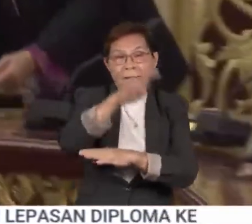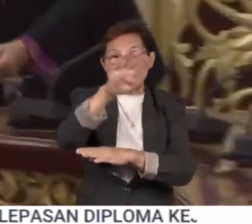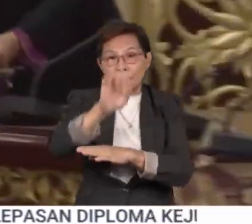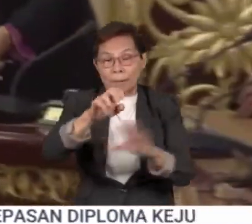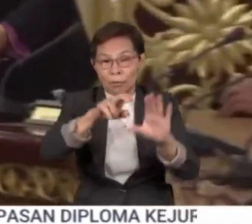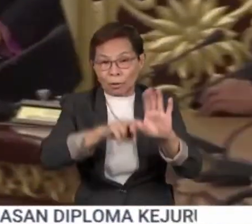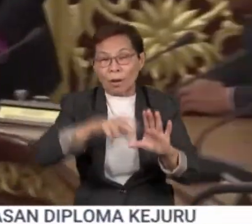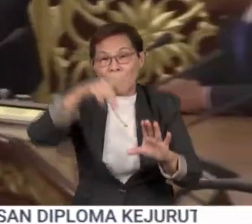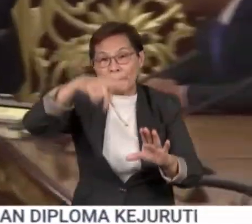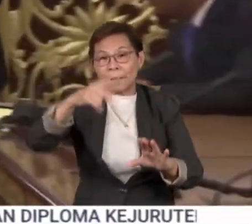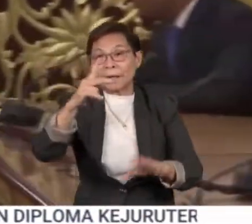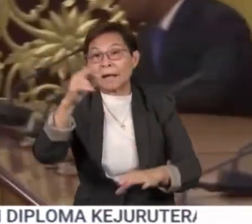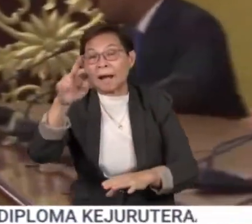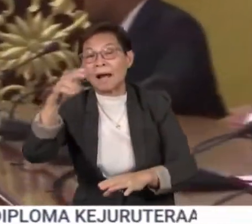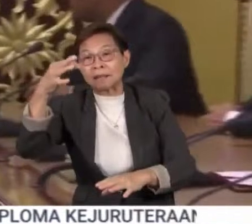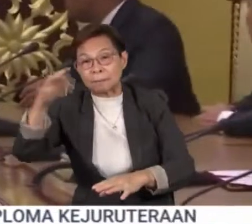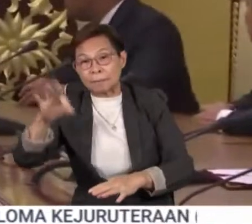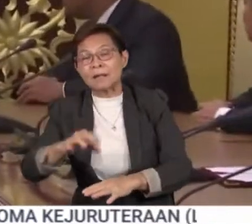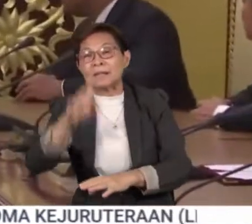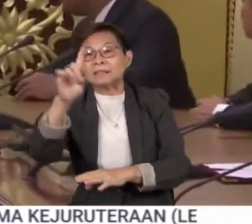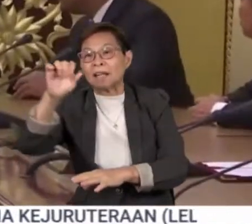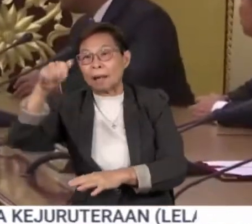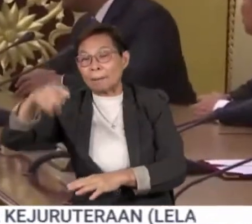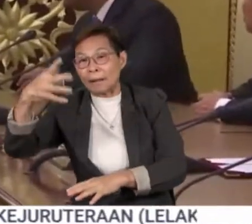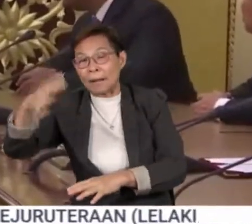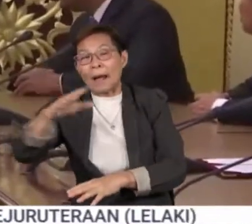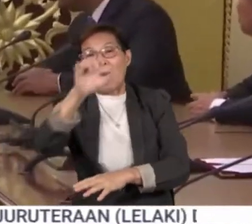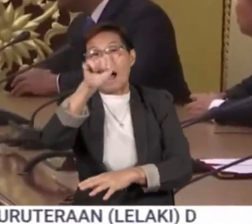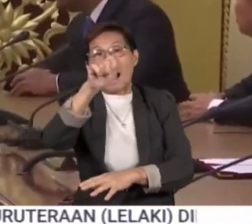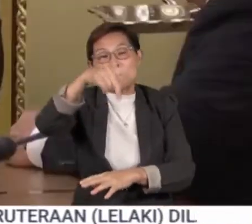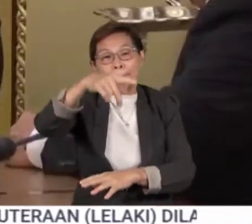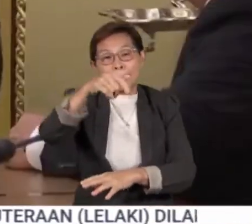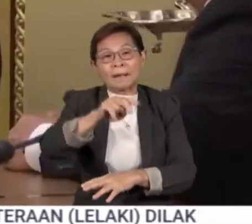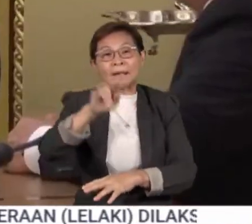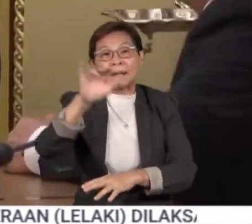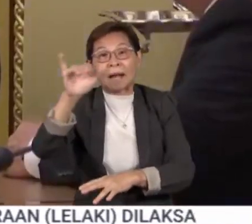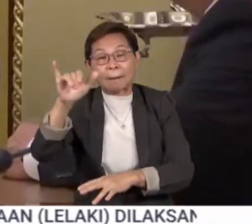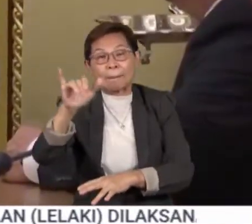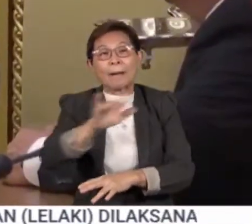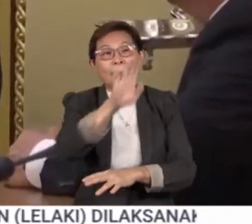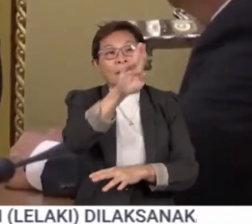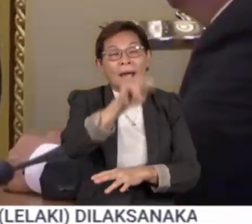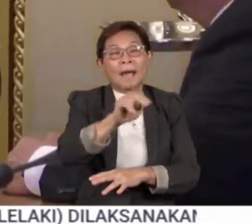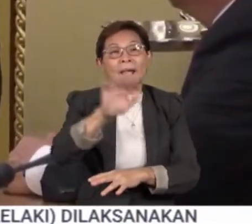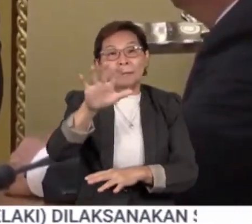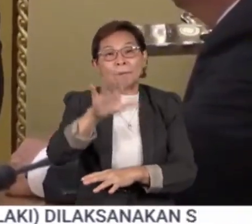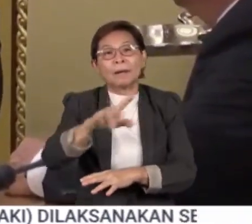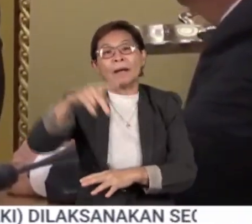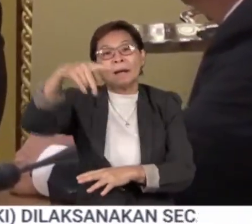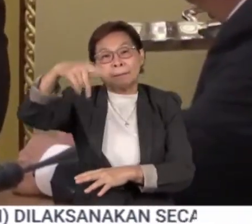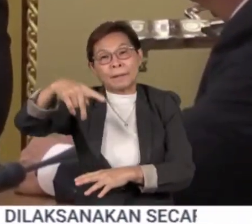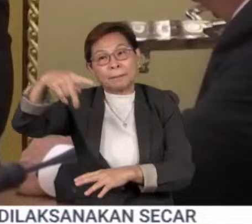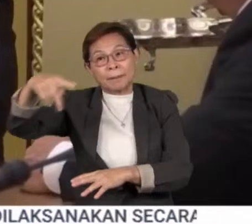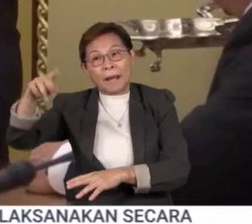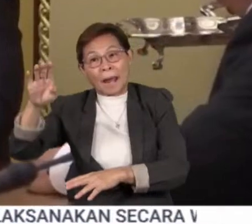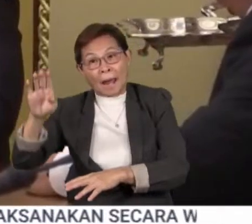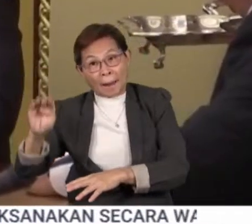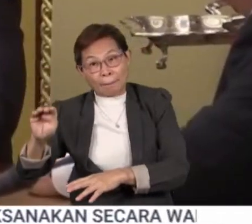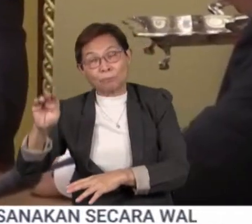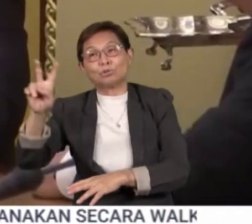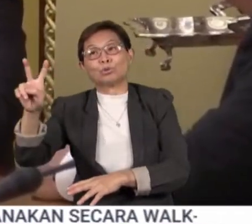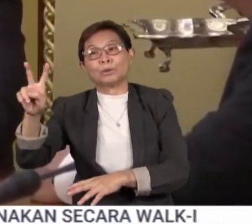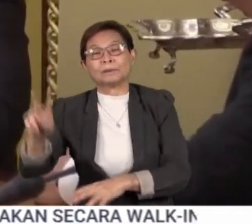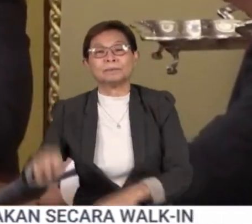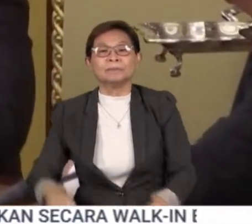kerusi, PKR 19, DAP 15, Amanah 6, BN 5, Bersatu 4, Parti Bangsa Malaysia PBM 2.